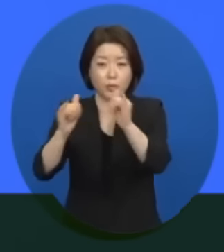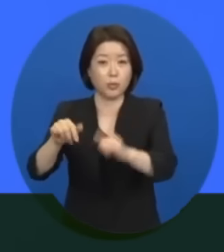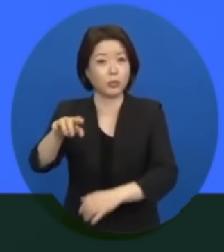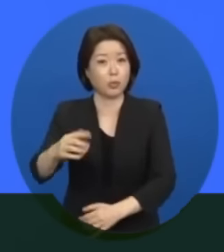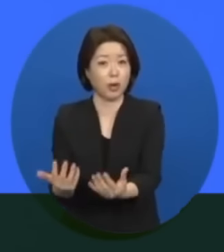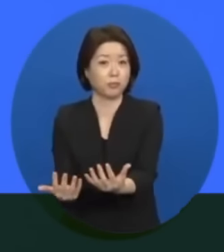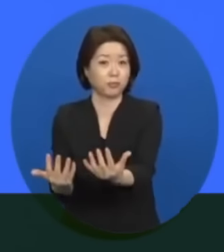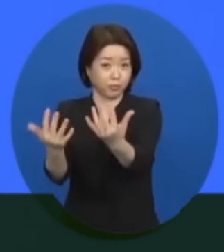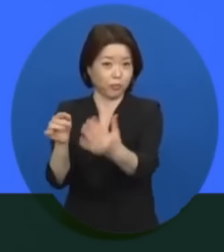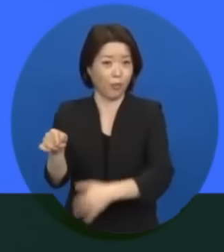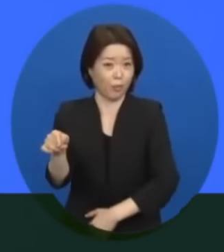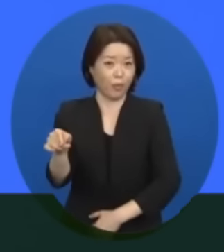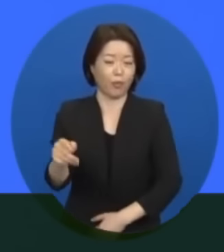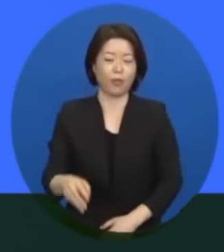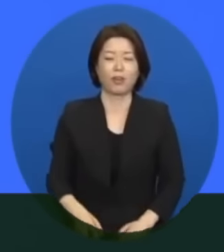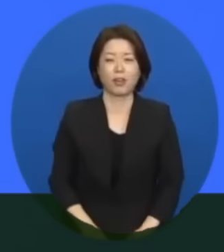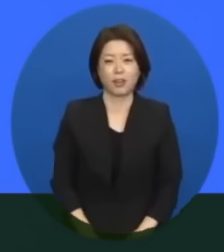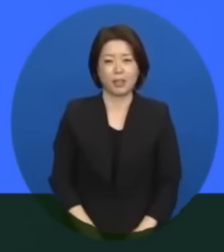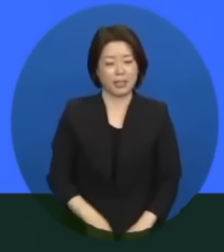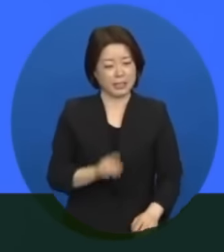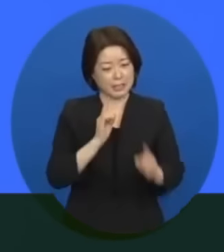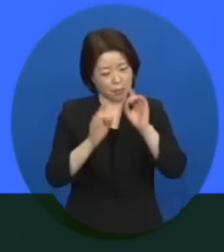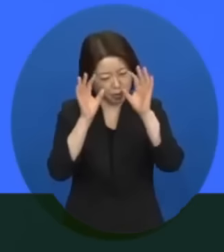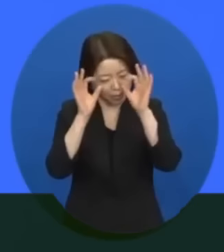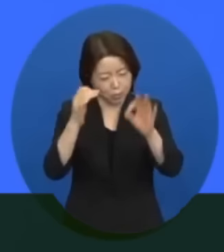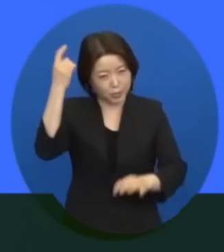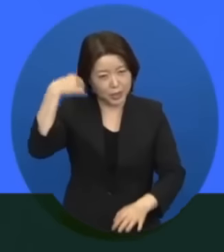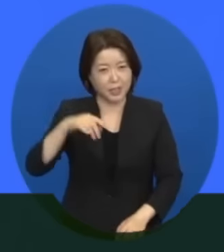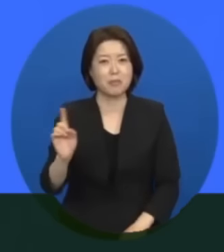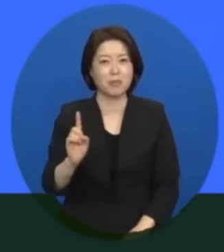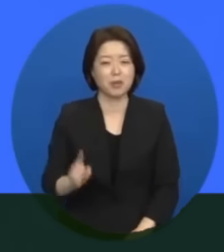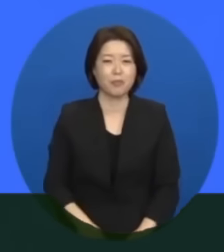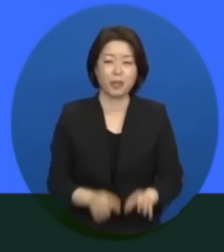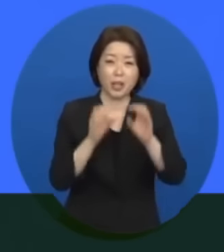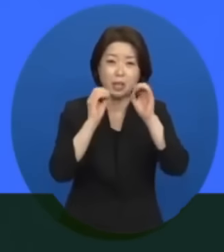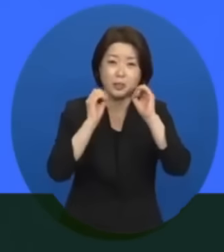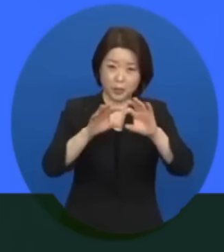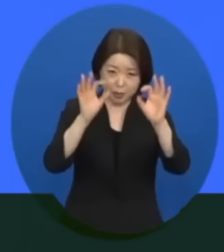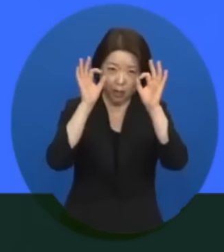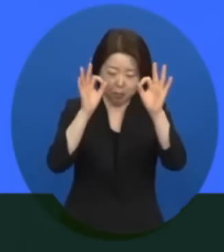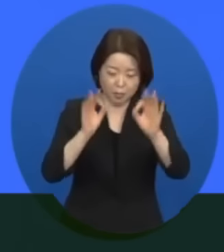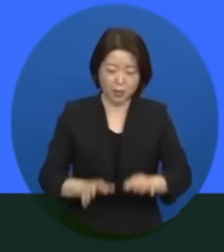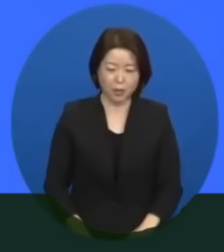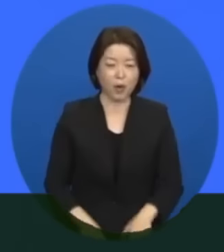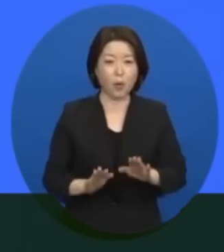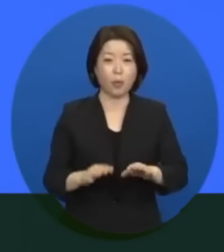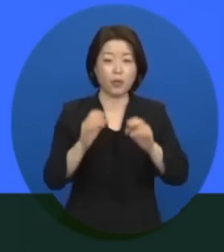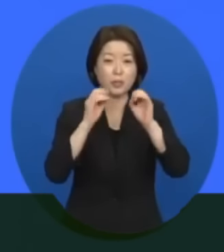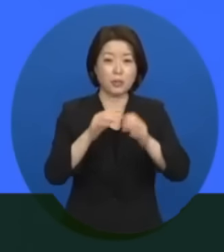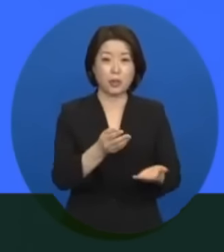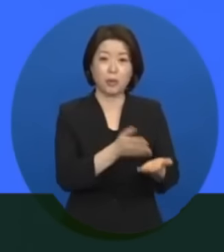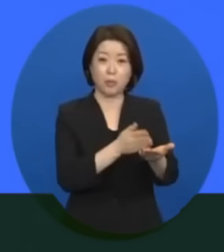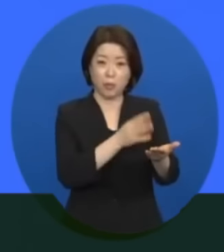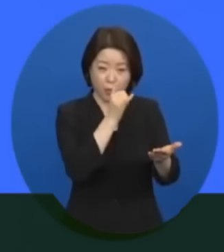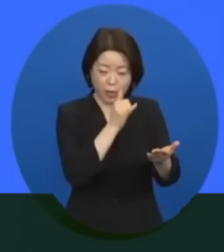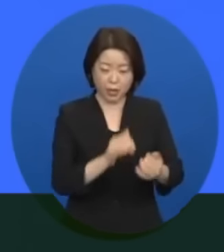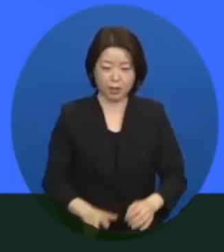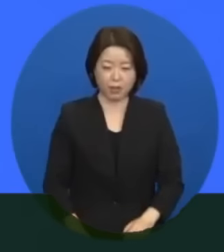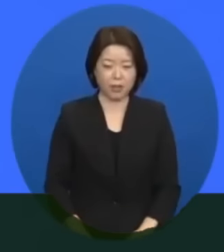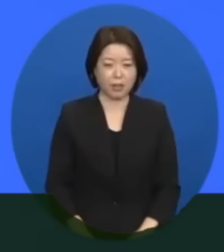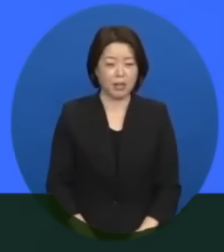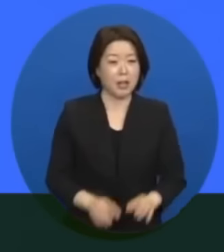것이죠 여러분 이제이 말씀을 보면서 느낀 것이 무엇이냐면 우리가 전도를 하다 보면 또 오늘 선교 보고를 했지만 복음을 받아들이지 않는